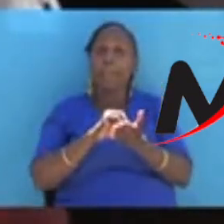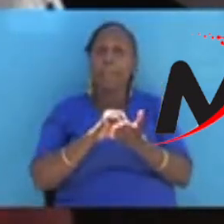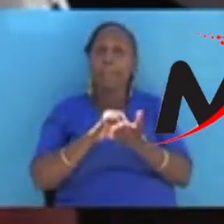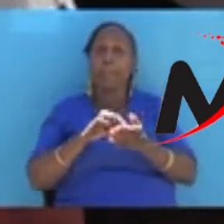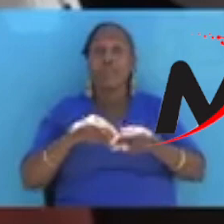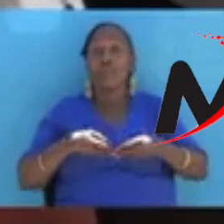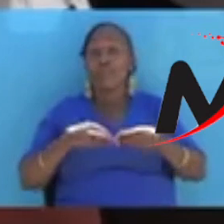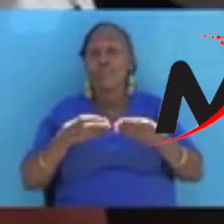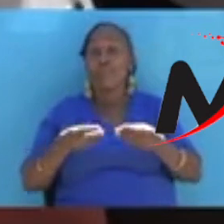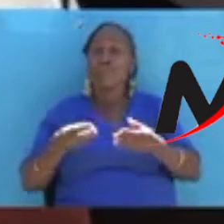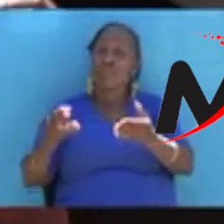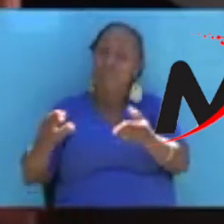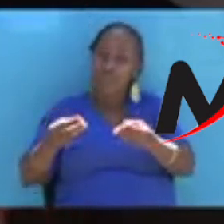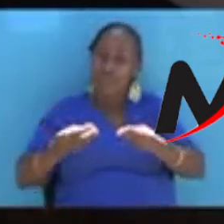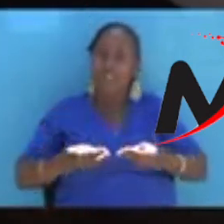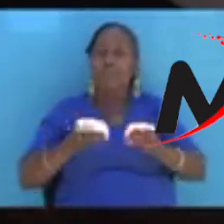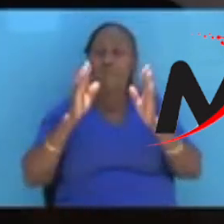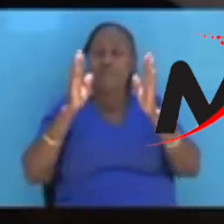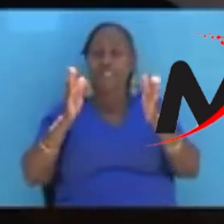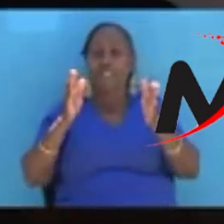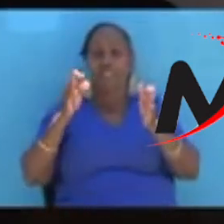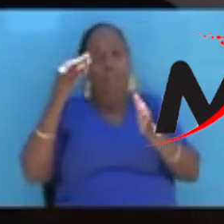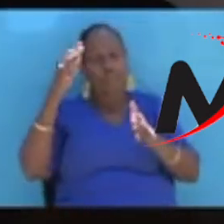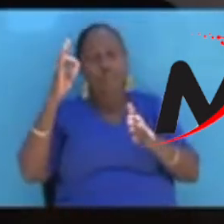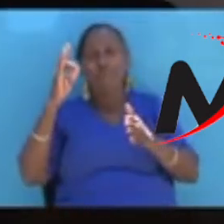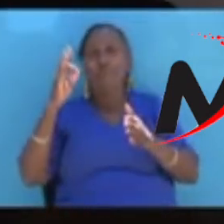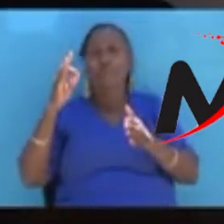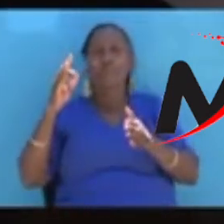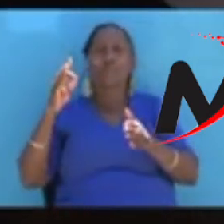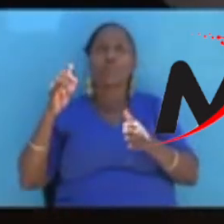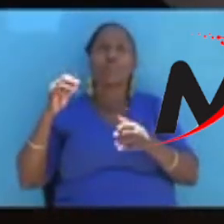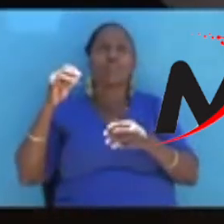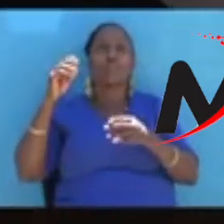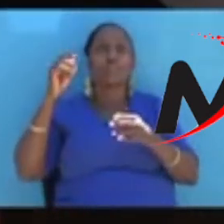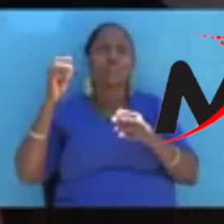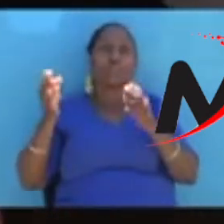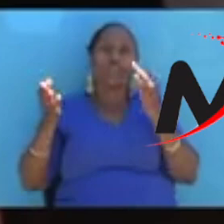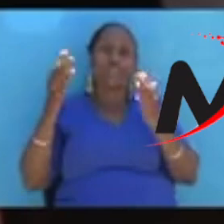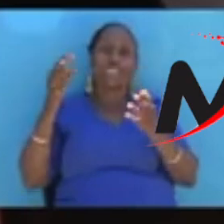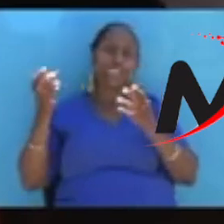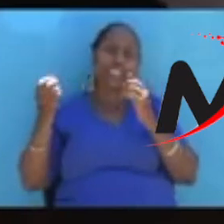Pokeeni salamu kwanza kutoka watu wa Kirinyaga. Mumezipokea.